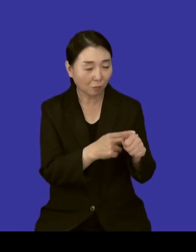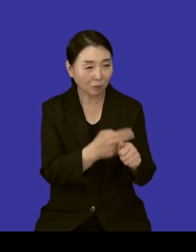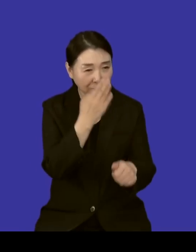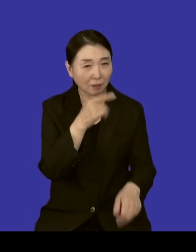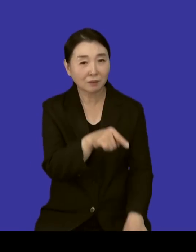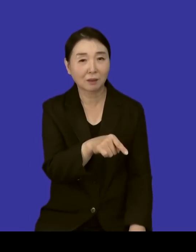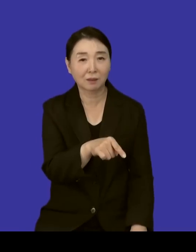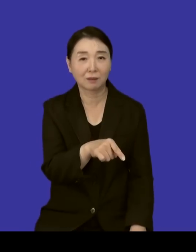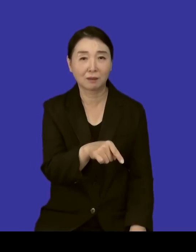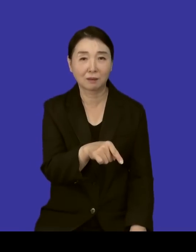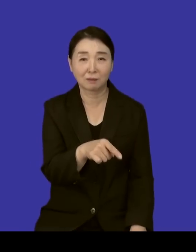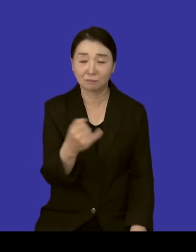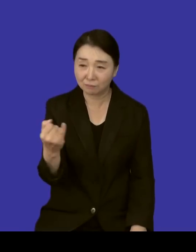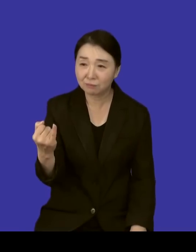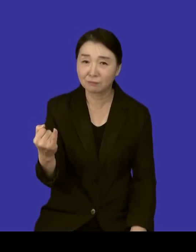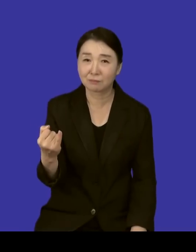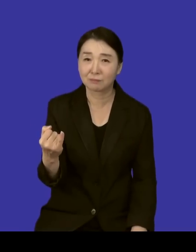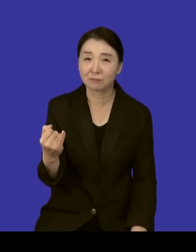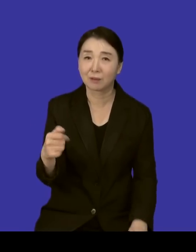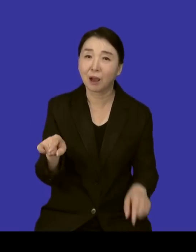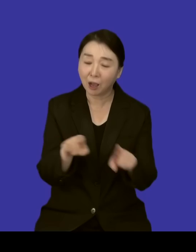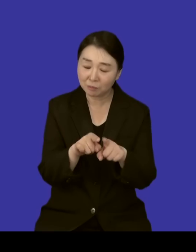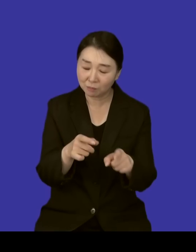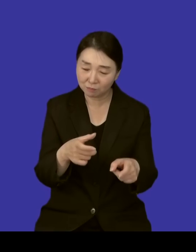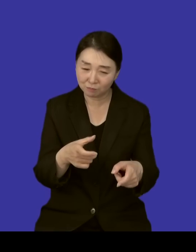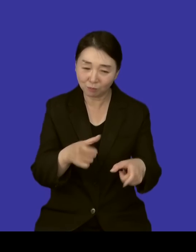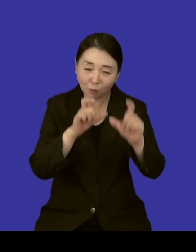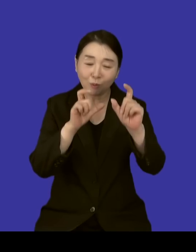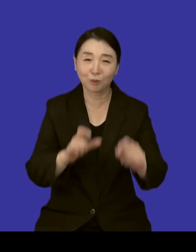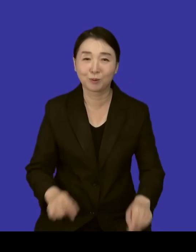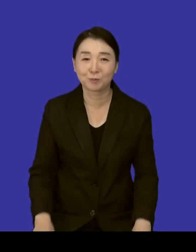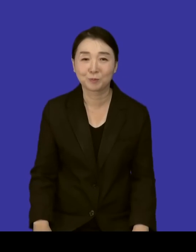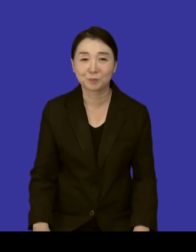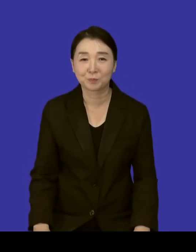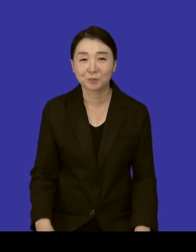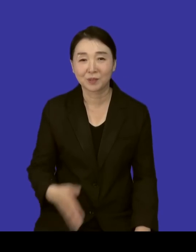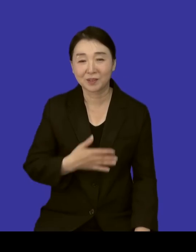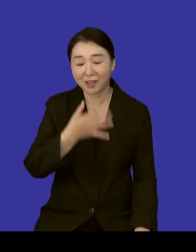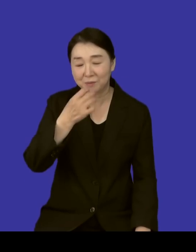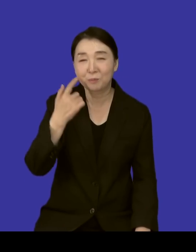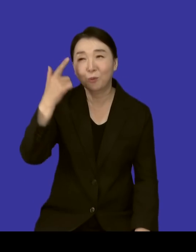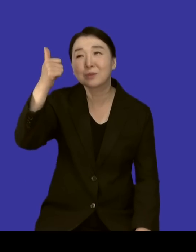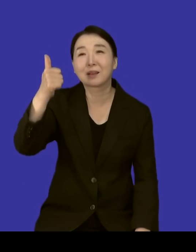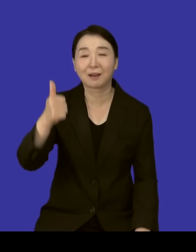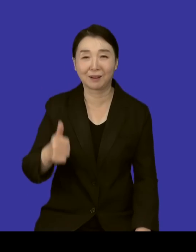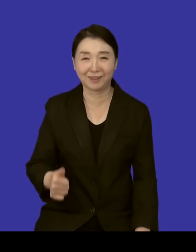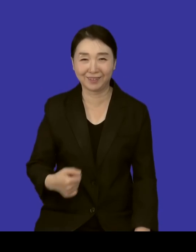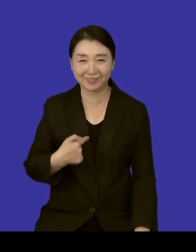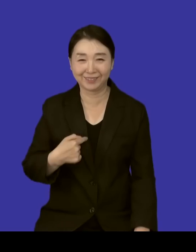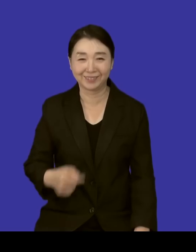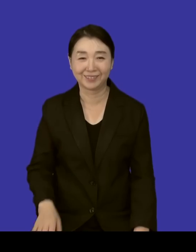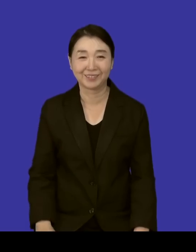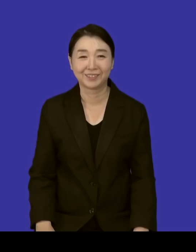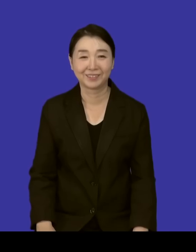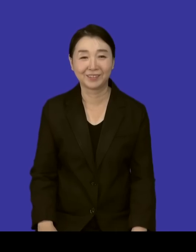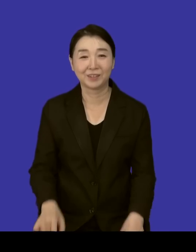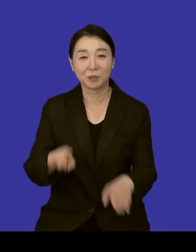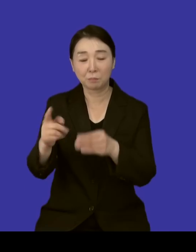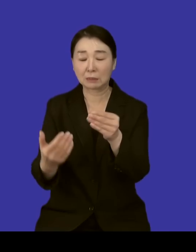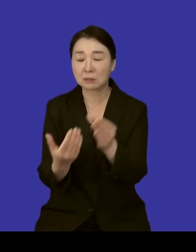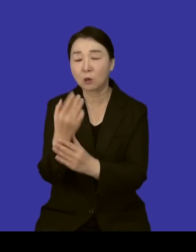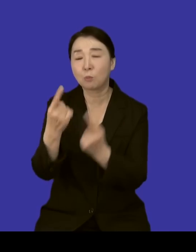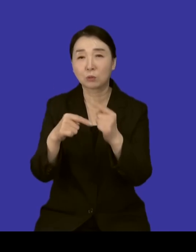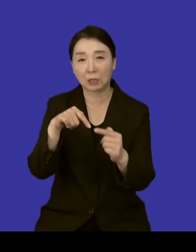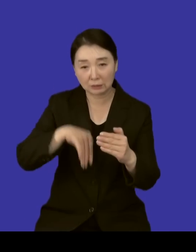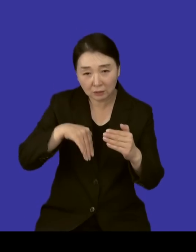그러니까 목사님하고만 그때 네. 사모님이셨을 때. 제가 얼마나 힘들면 목사가 됐겠어요. 아, 그래도 그냥 뭐 아유. 그래도 밖에서 맨날 밖에서 사고 치는 것보다